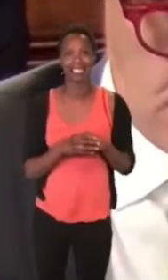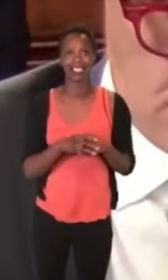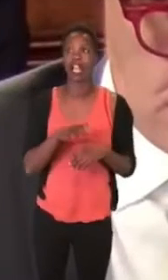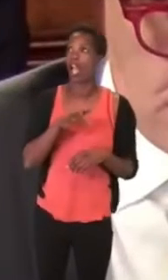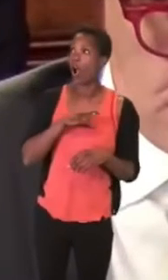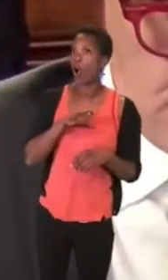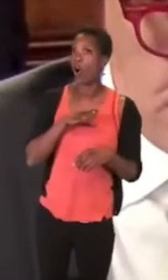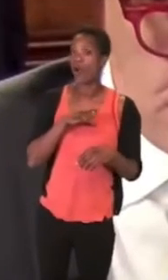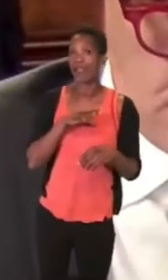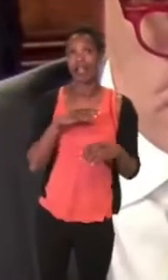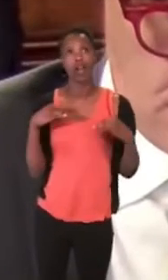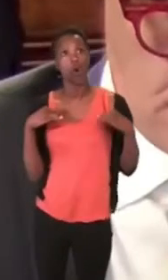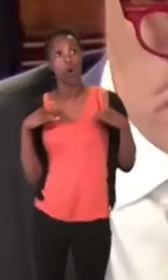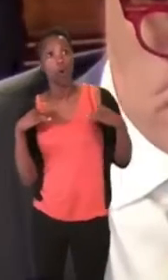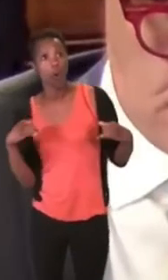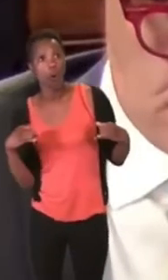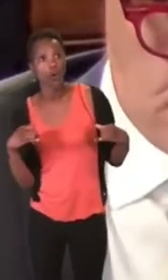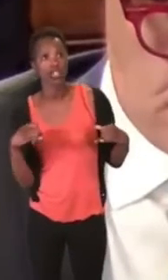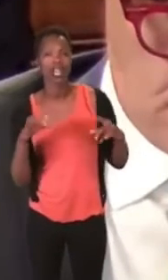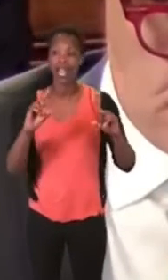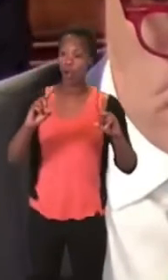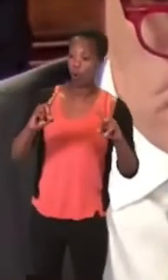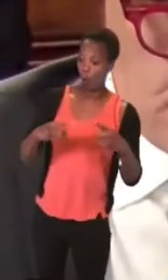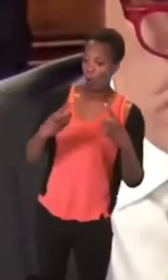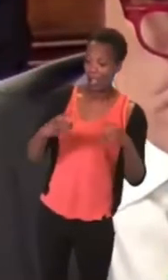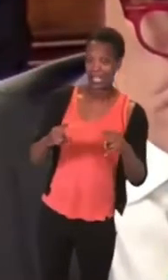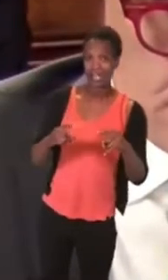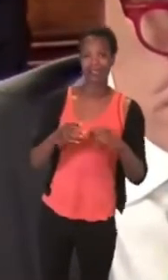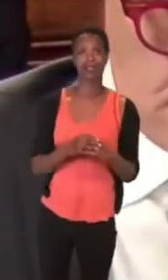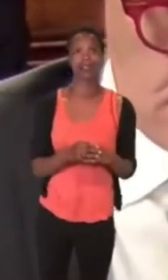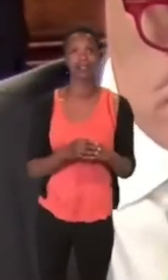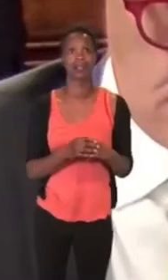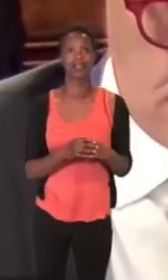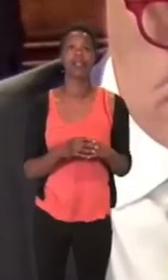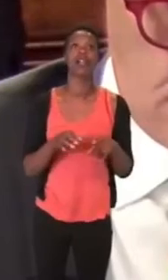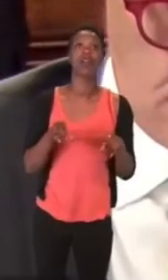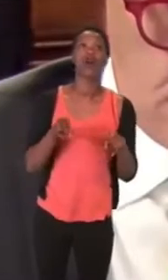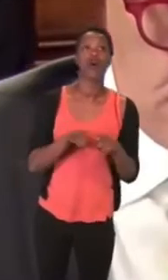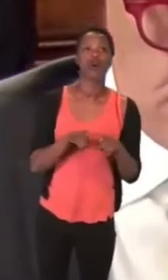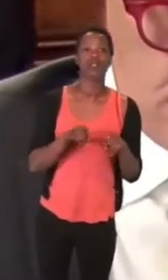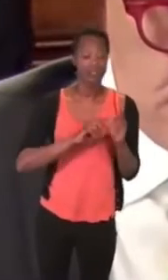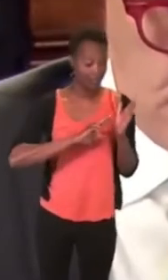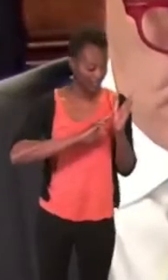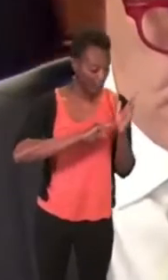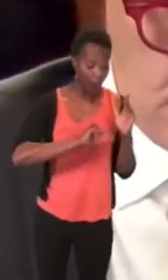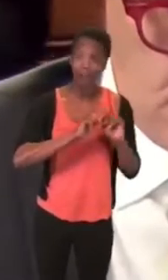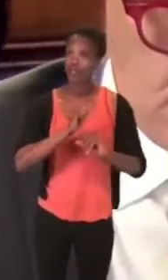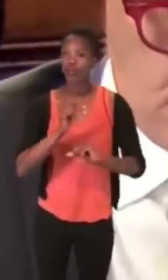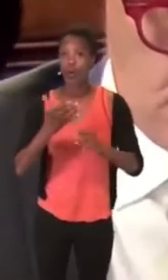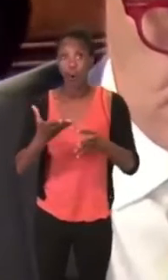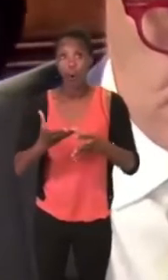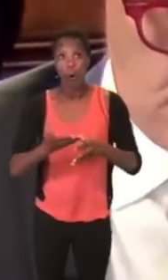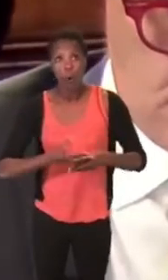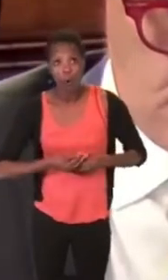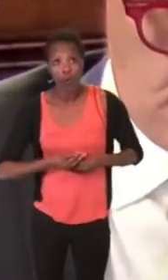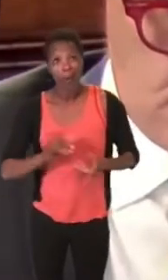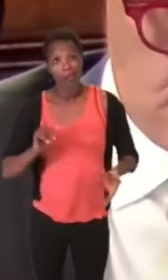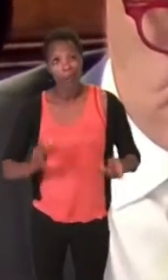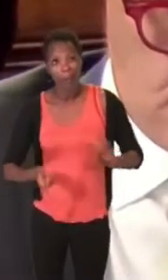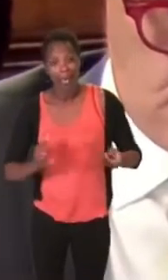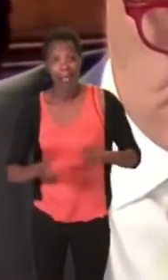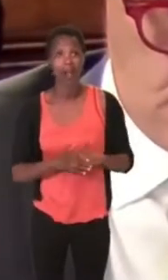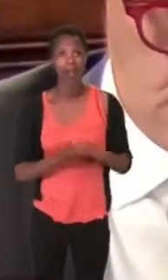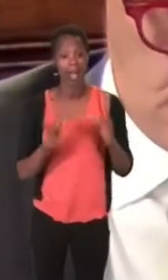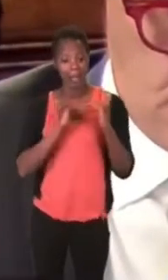popote, médiation, équipe mobile psychiatrique, convention d'occupation précaire, coordination des maisons relais, plateforme